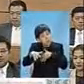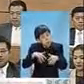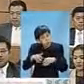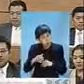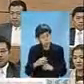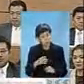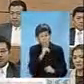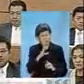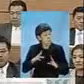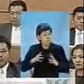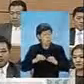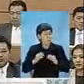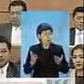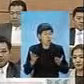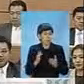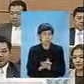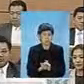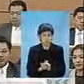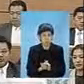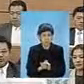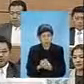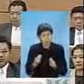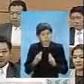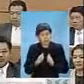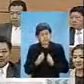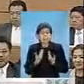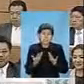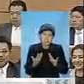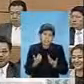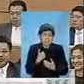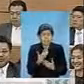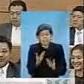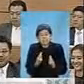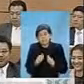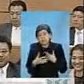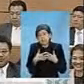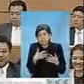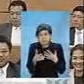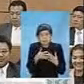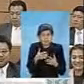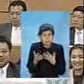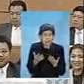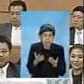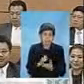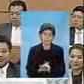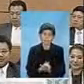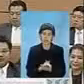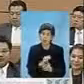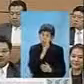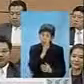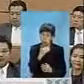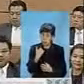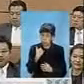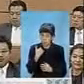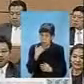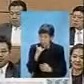เขาไม่รับอะครับที่รับเนี่ยคงเป็นเพราะกล้ำกลืนไม่มีทางเลือกแต่เมื่อมีโอก